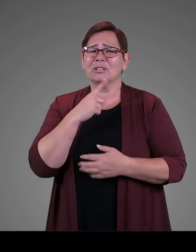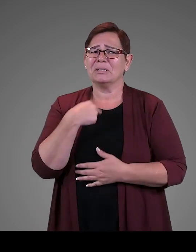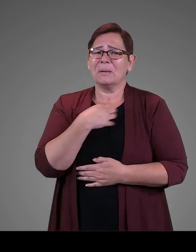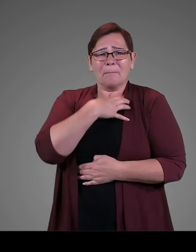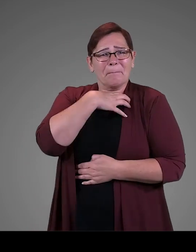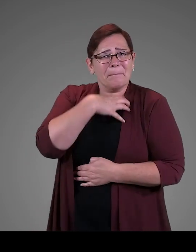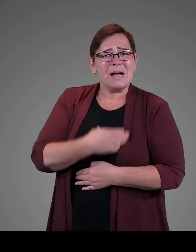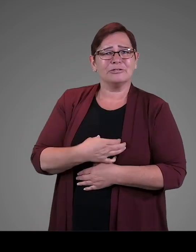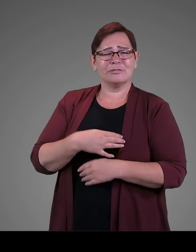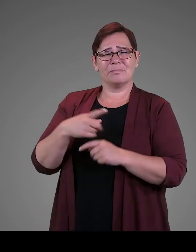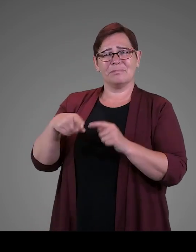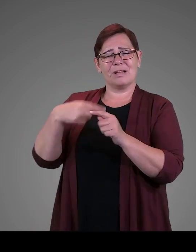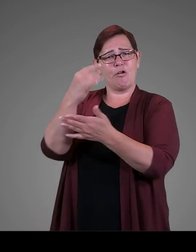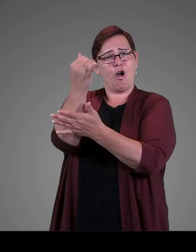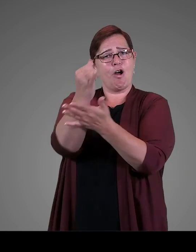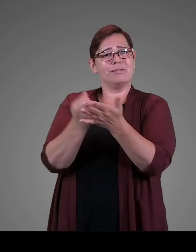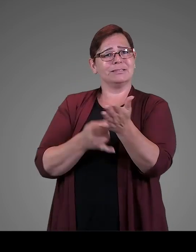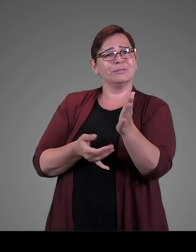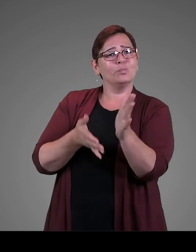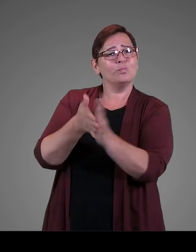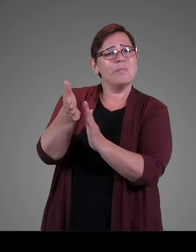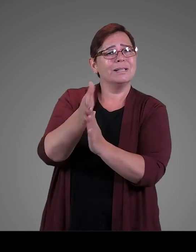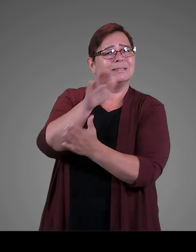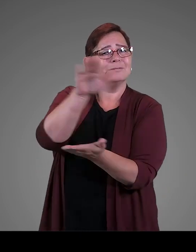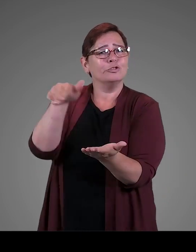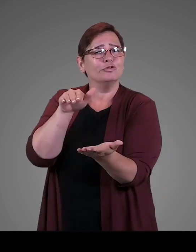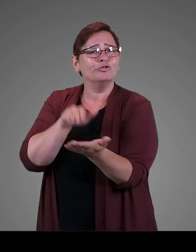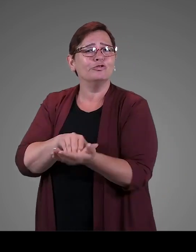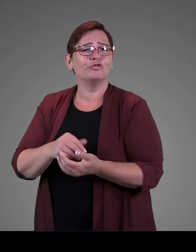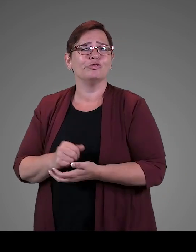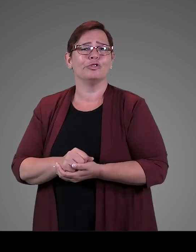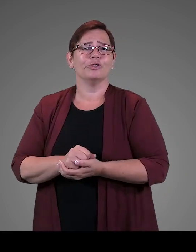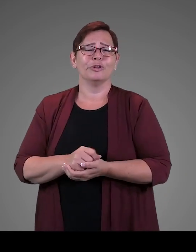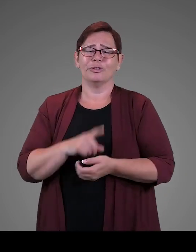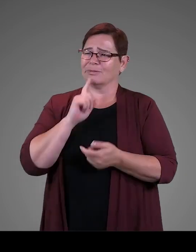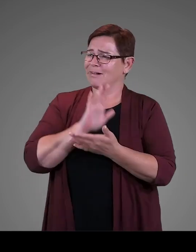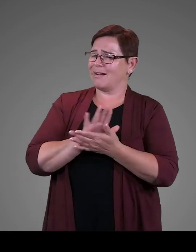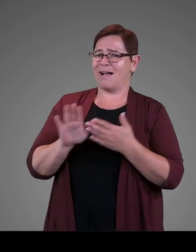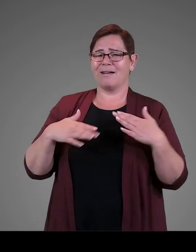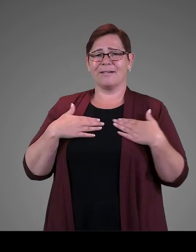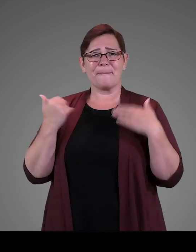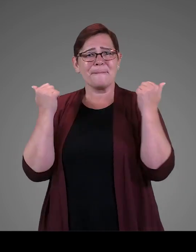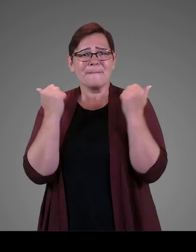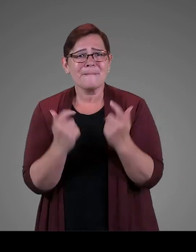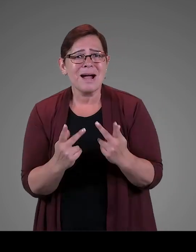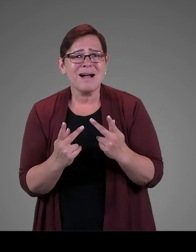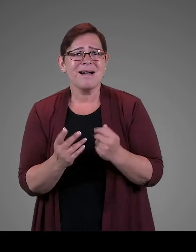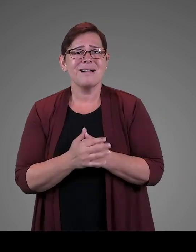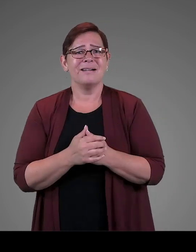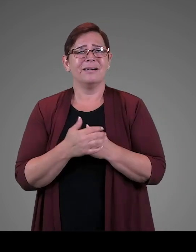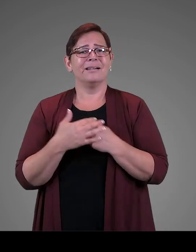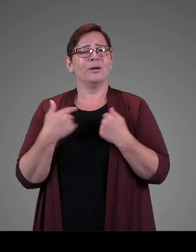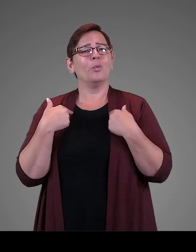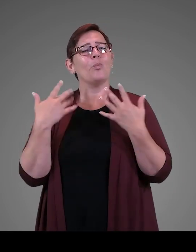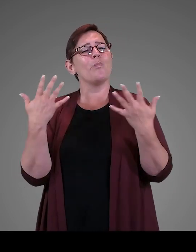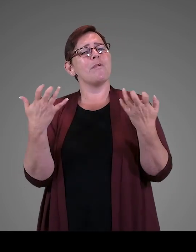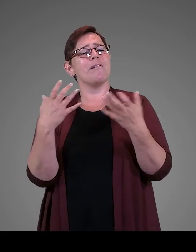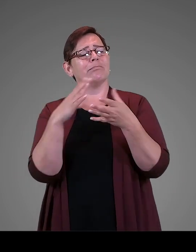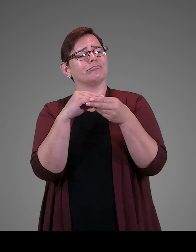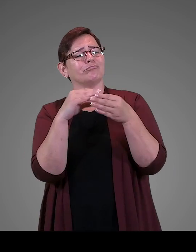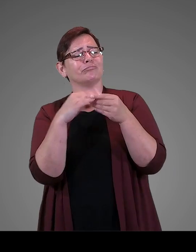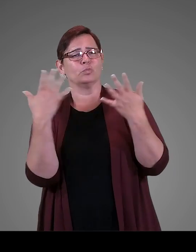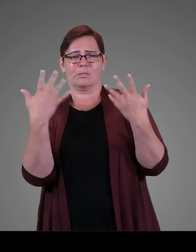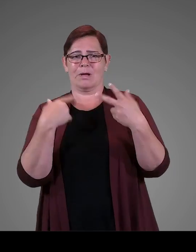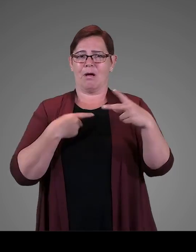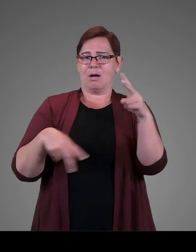c'est vraiment une passion. Les centres d'artistes, pour moi, c'est vraiment agréable d'être de retour. Et je voulais parler un peu